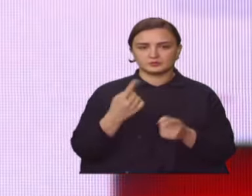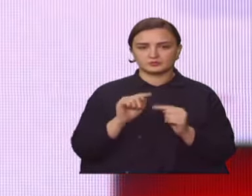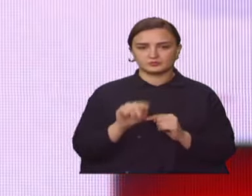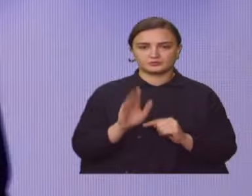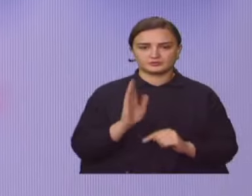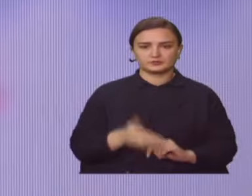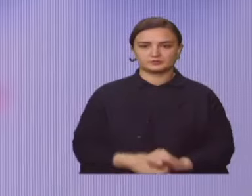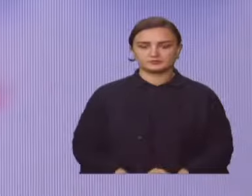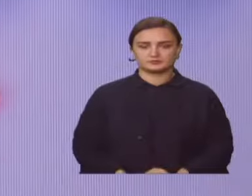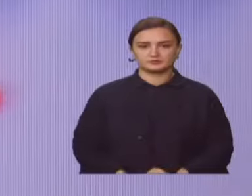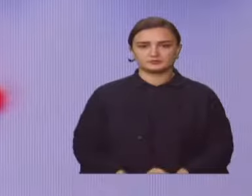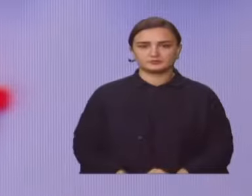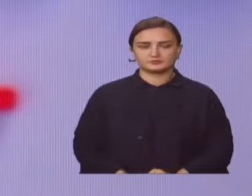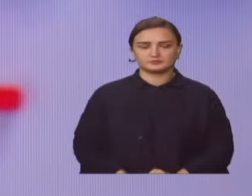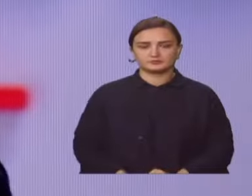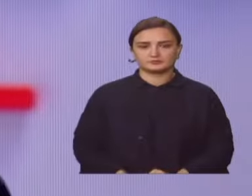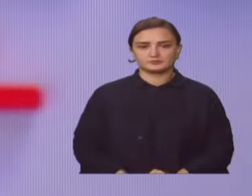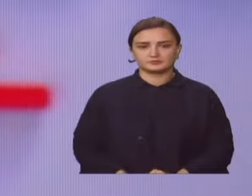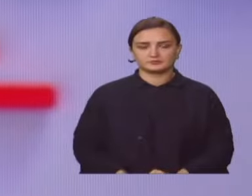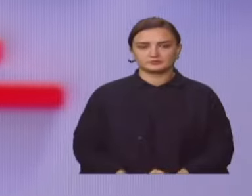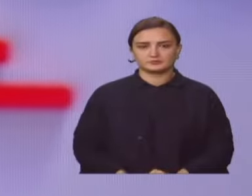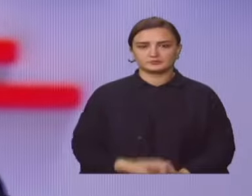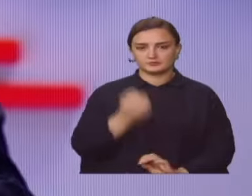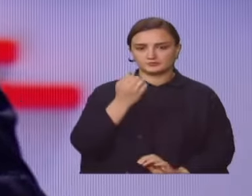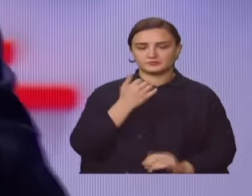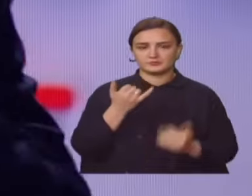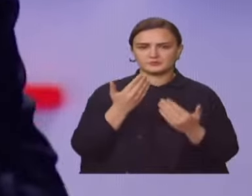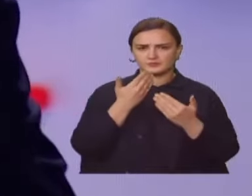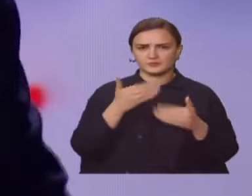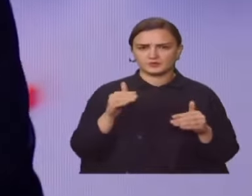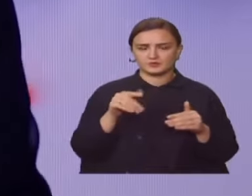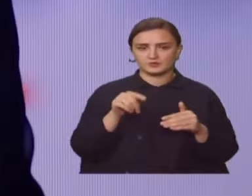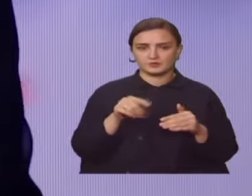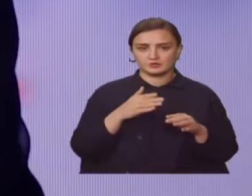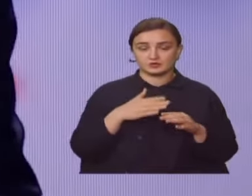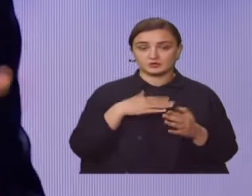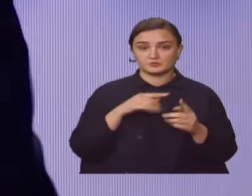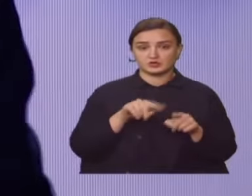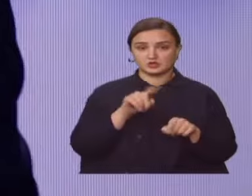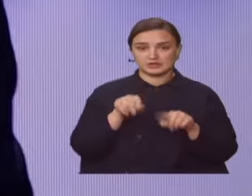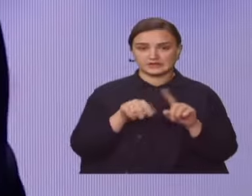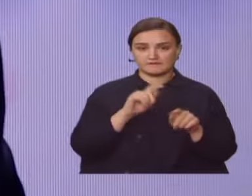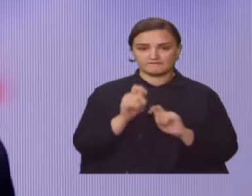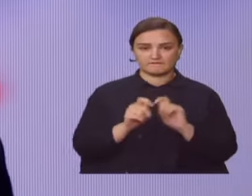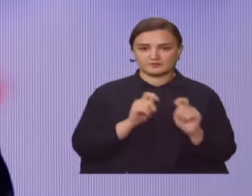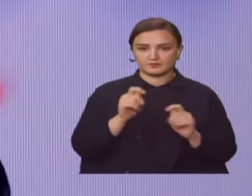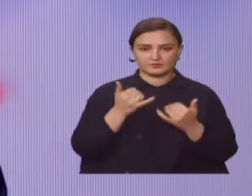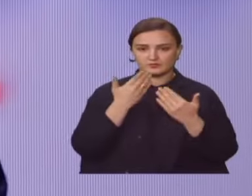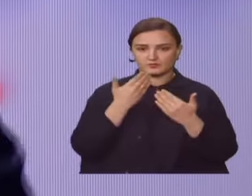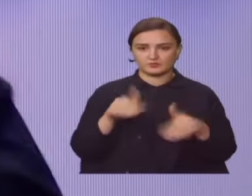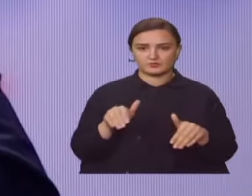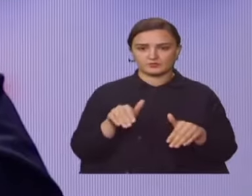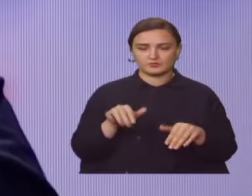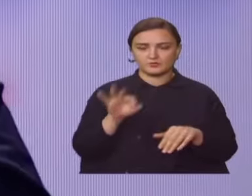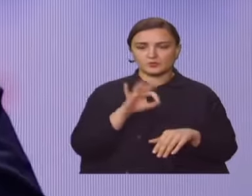დინამიკაში წავაწყდება. მადლობა, ბატონ გივი. გადავდივართ ბოლო რაუნდია ჩემი კითხვებისა თქვენს მიმართ, ის ასე